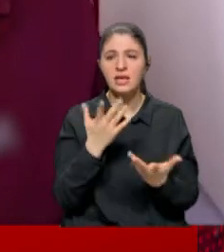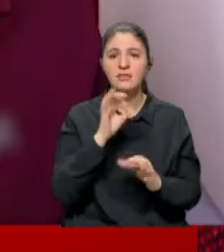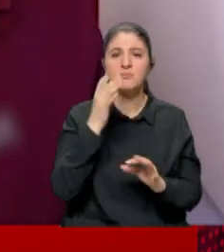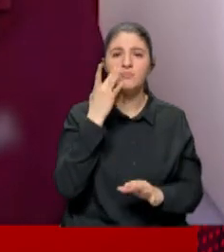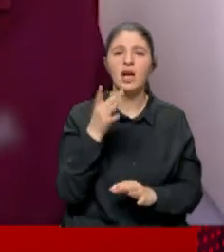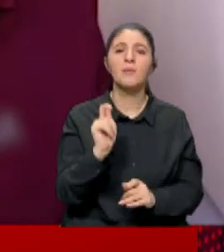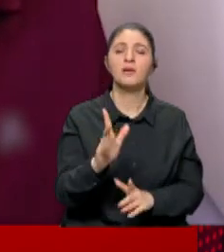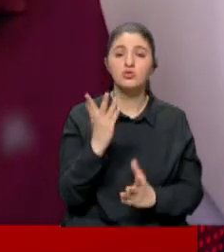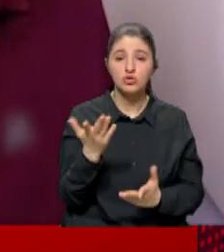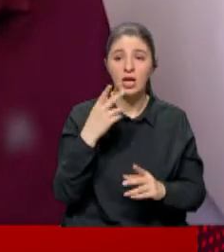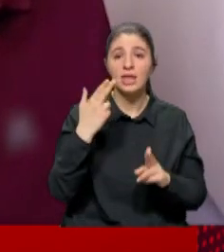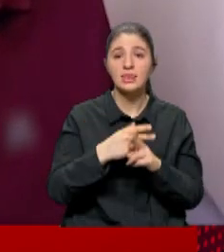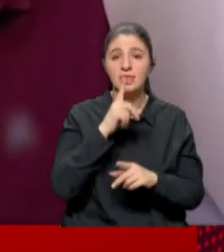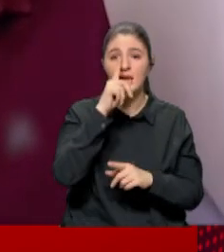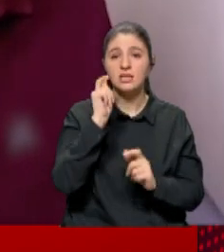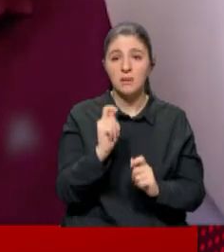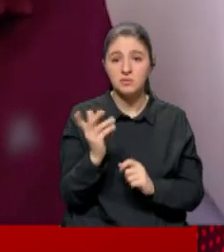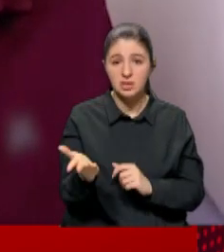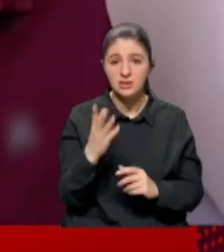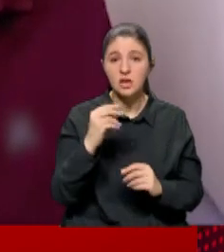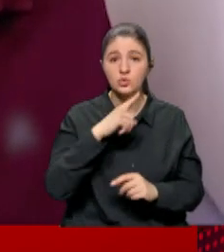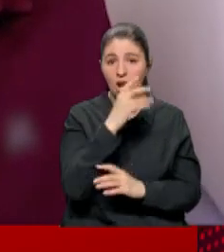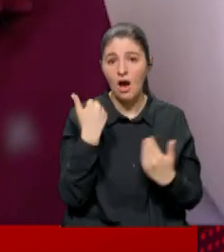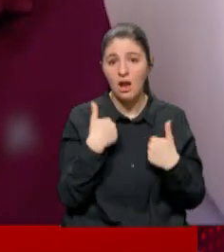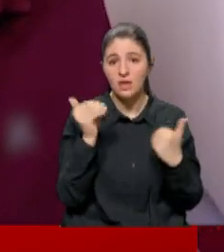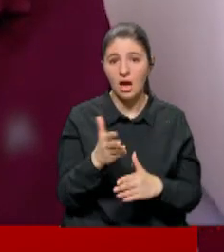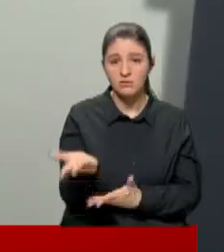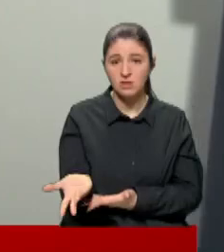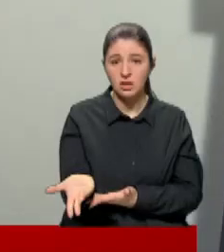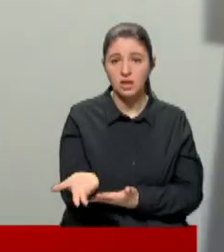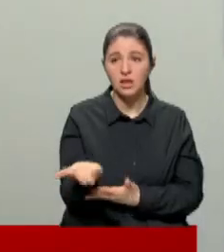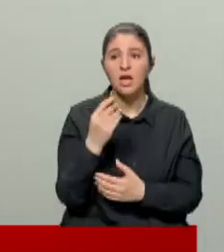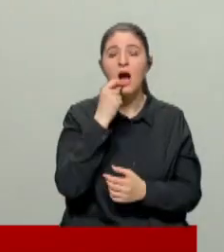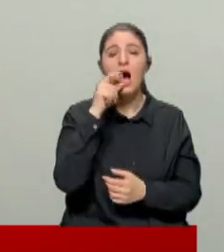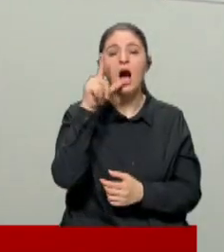etmeyiz. Çünkü testlerin yapılması daha zor hale getiriliyor. Ağzınızı açın.